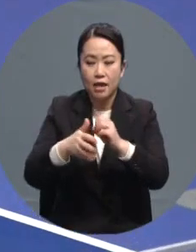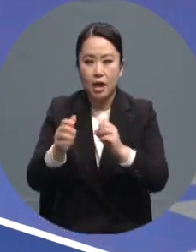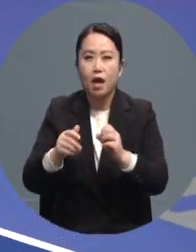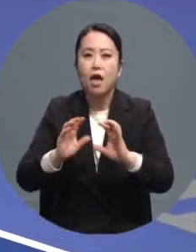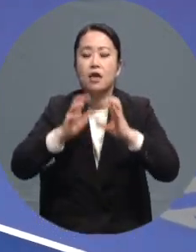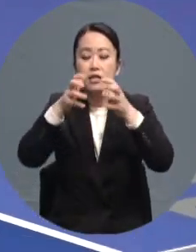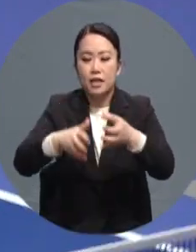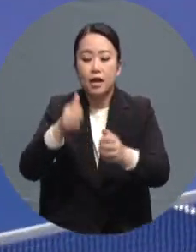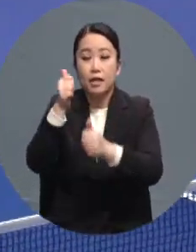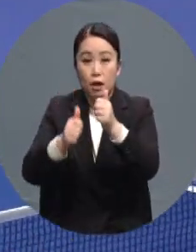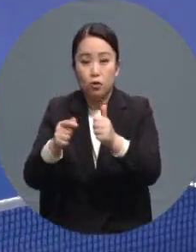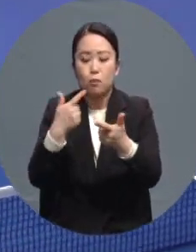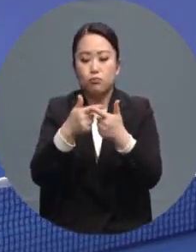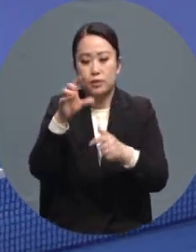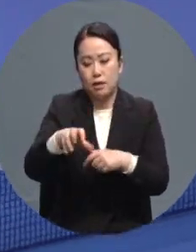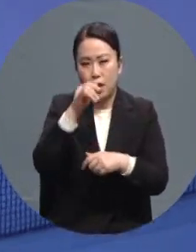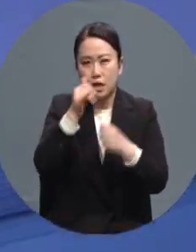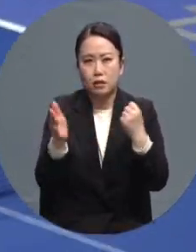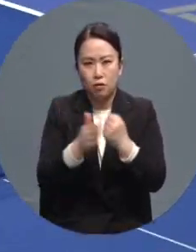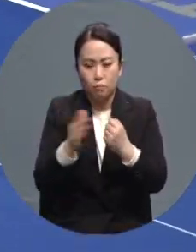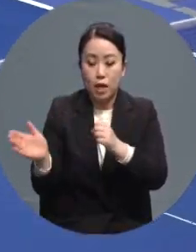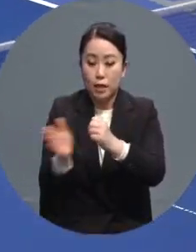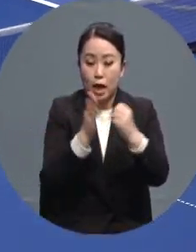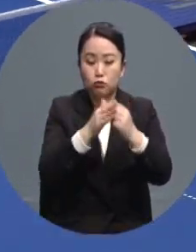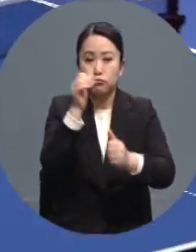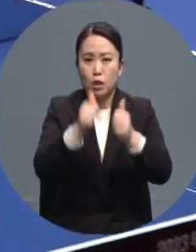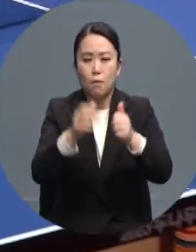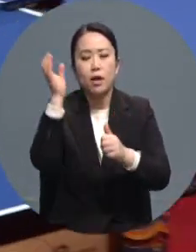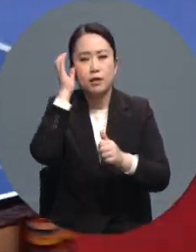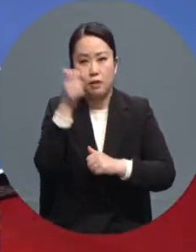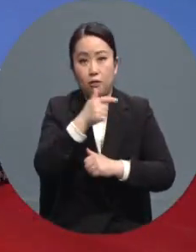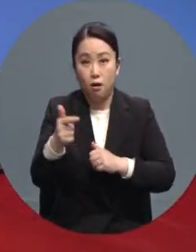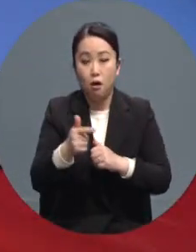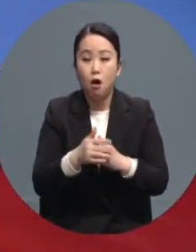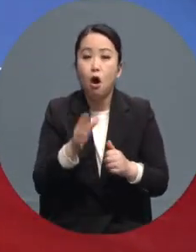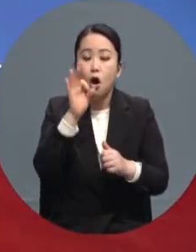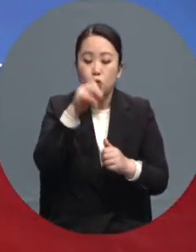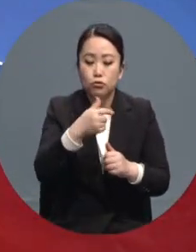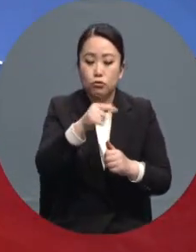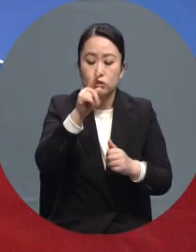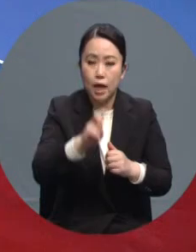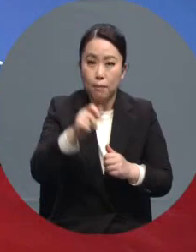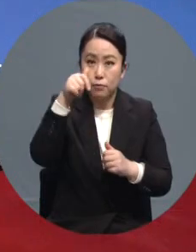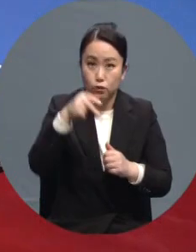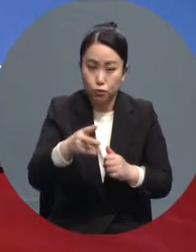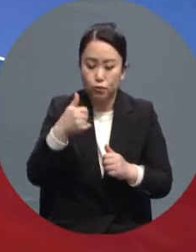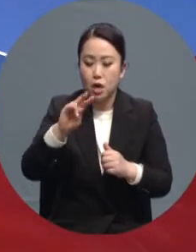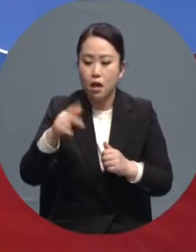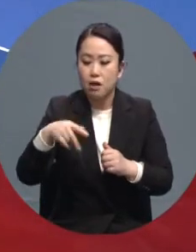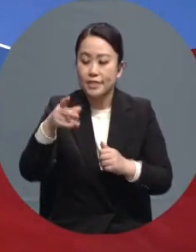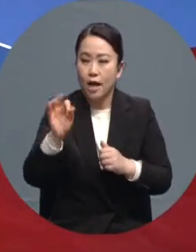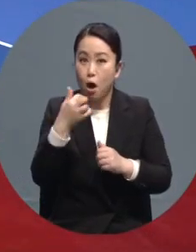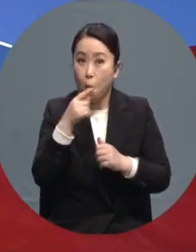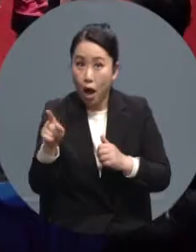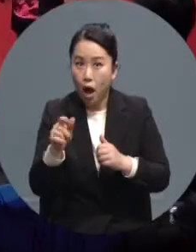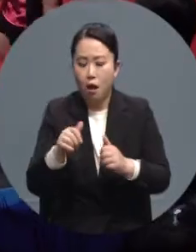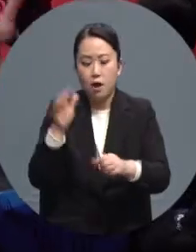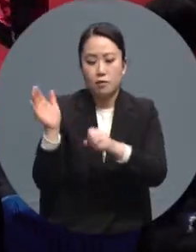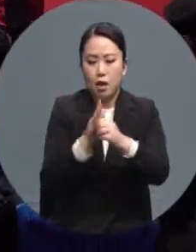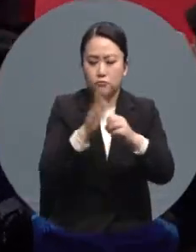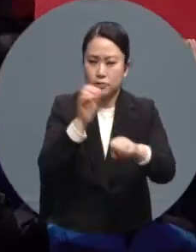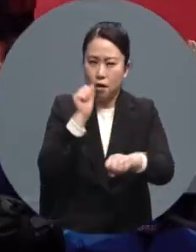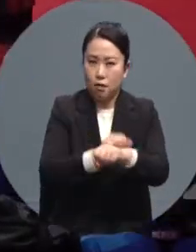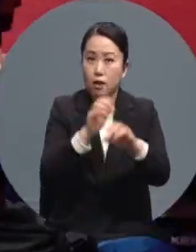기대감은 어느 때보다 높습니다. 유남규와 현정화 등 세계적인 탁구 스타를 배출한 부산이 탁구 도시로 또 한 번 도약할 수